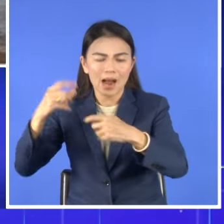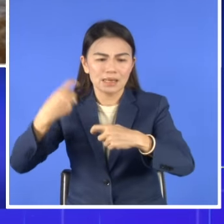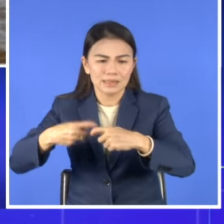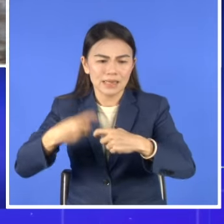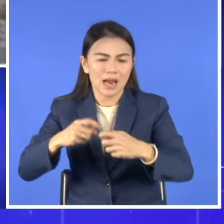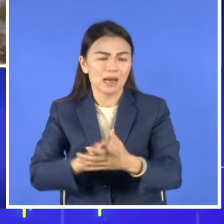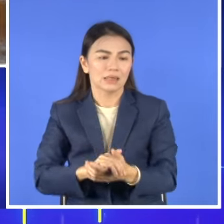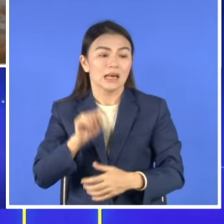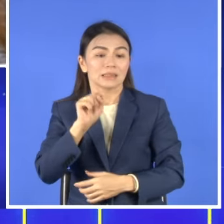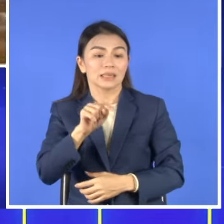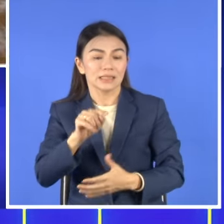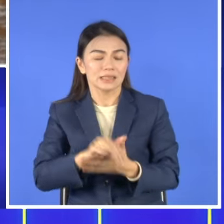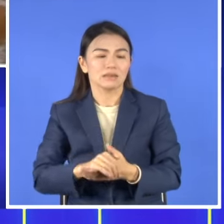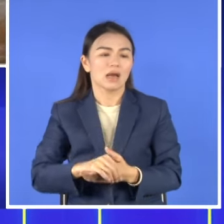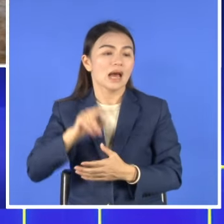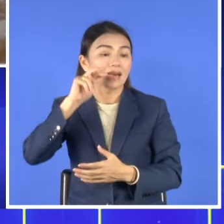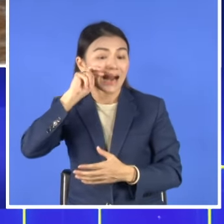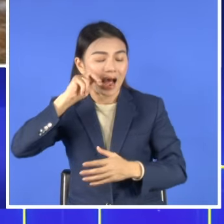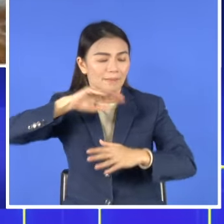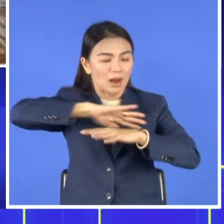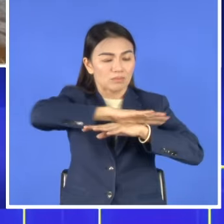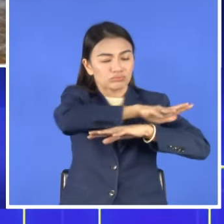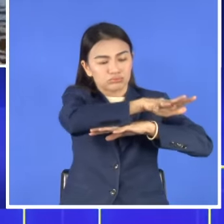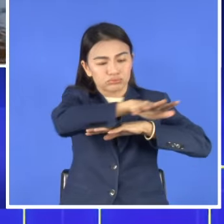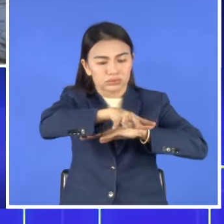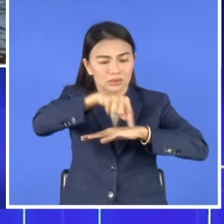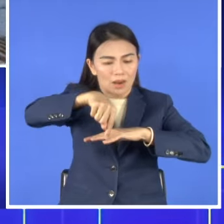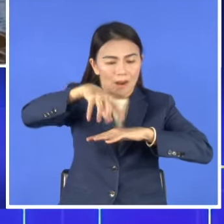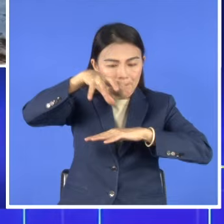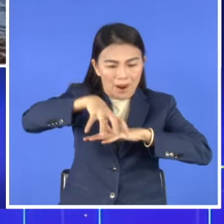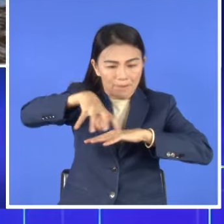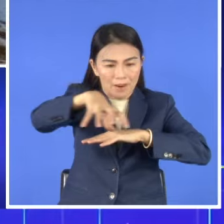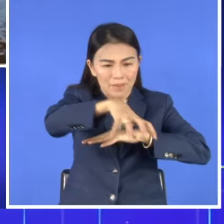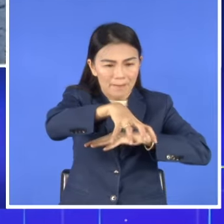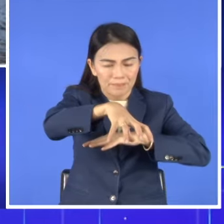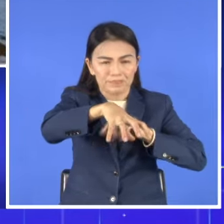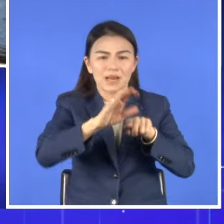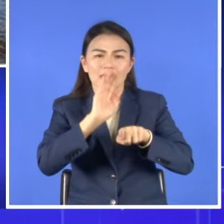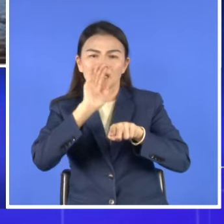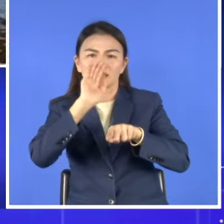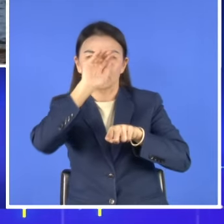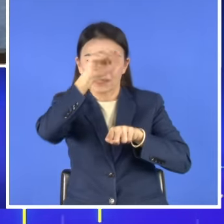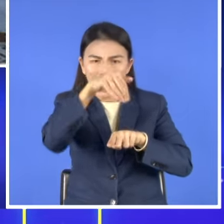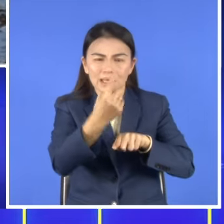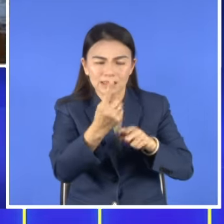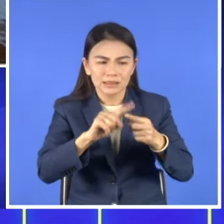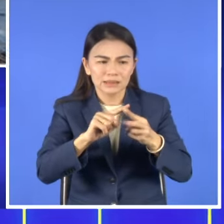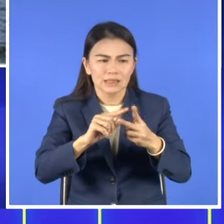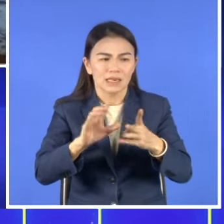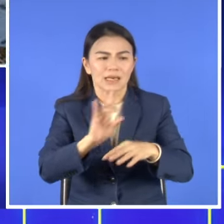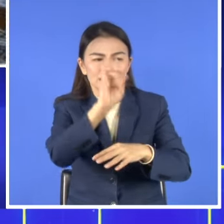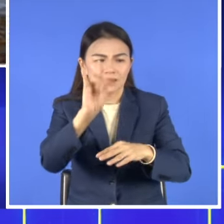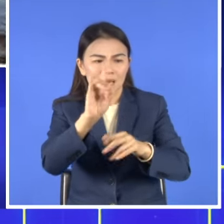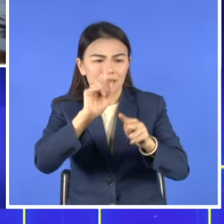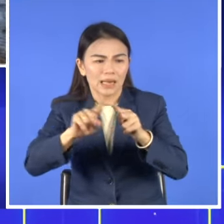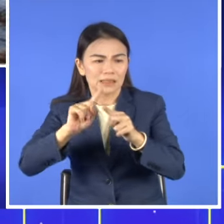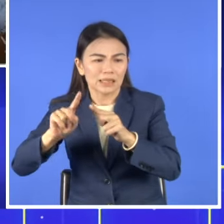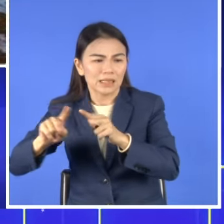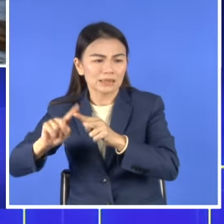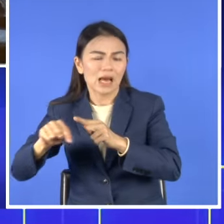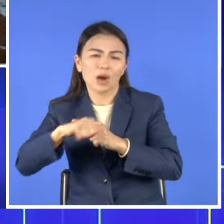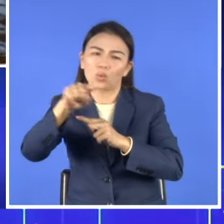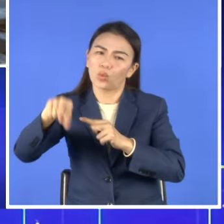แล้วก็รับน้ำมากกว่าปางอื่นๆด้วยอีกอย่างคือไม่ใช่แค่มีแค่ช้างที่แห่งนี้ยังมีสัตว์น้อยใหญ่อีกอหูยหลายชีวิตเลยคุณผู้